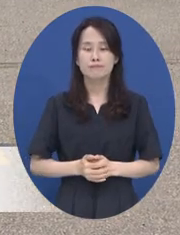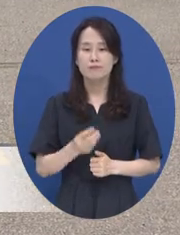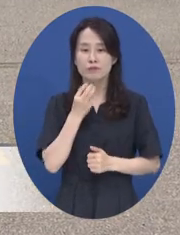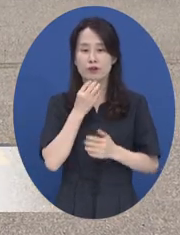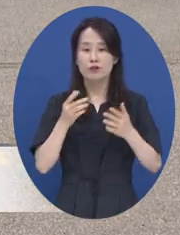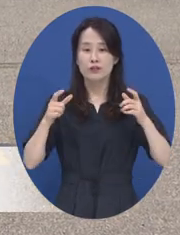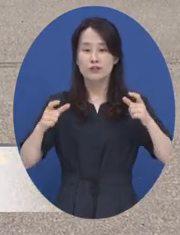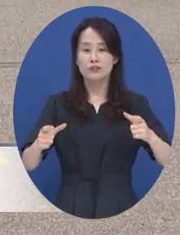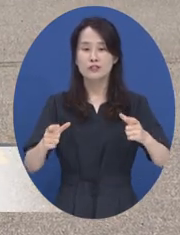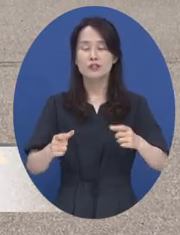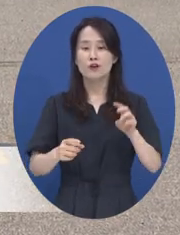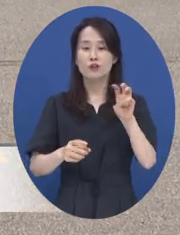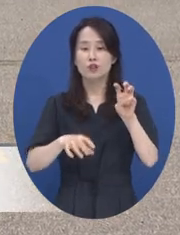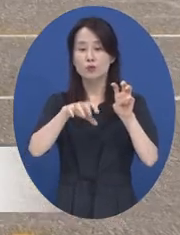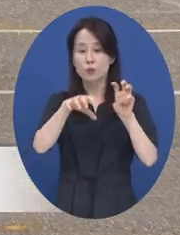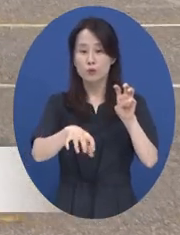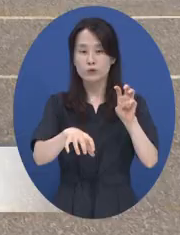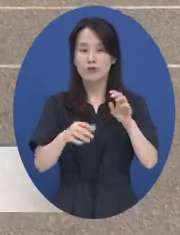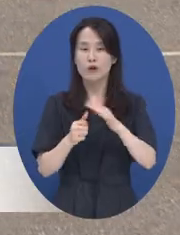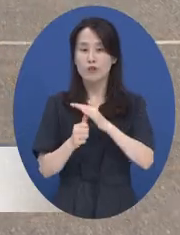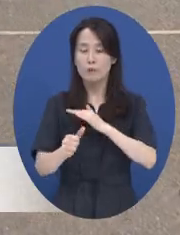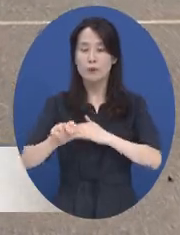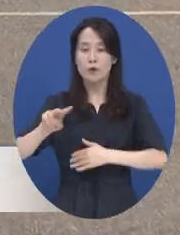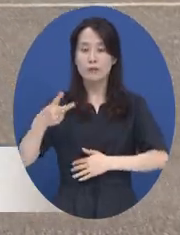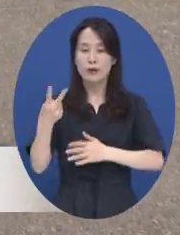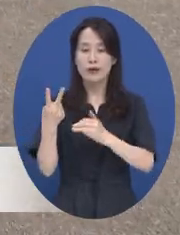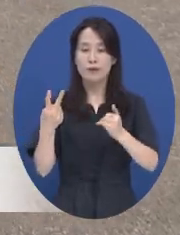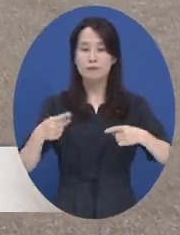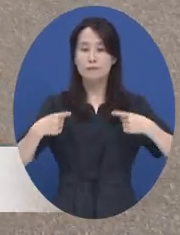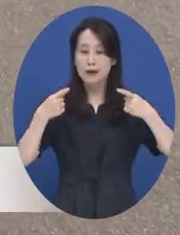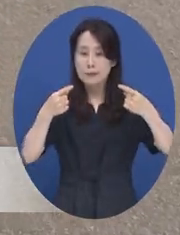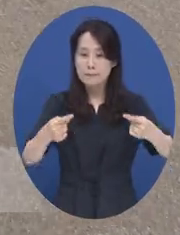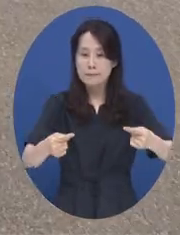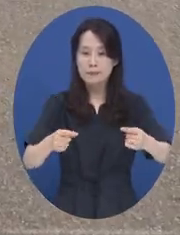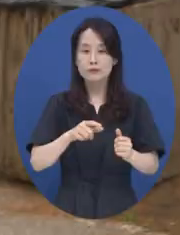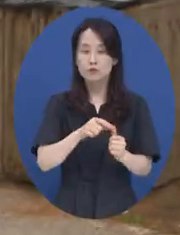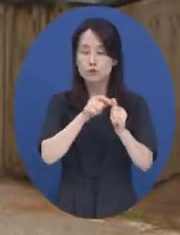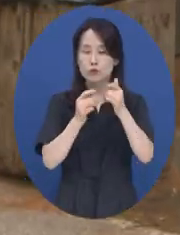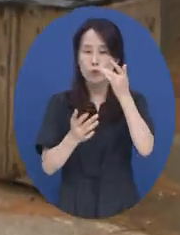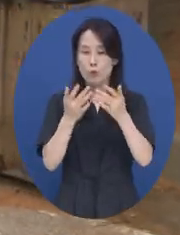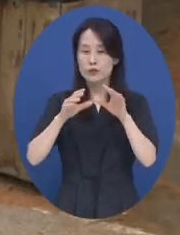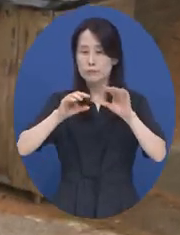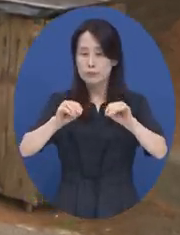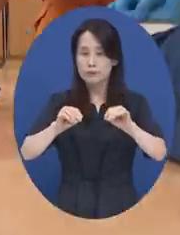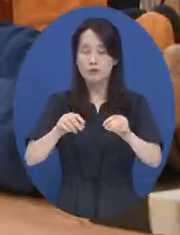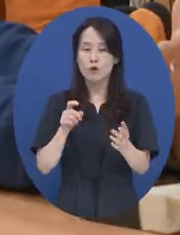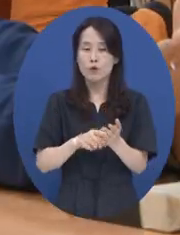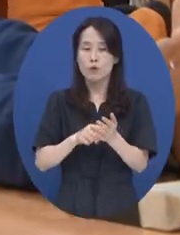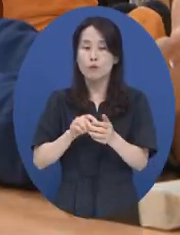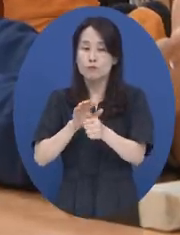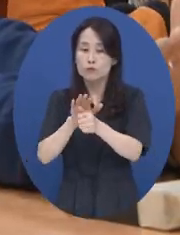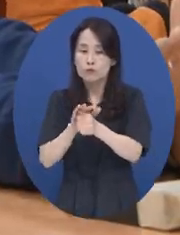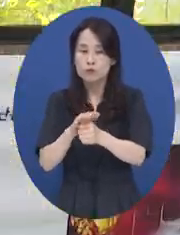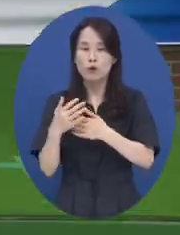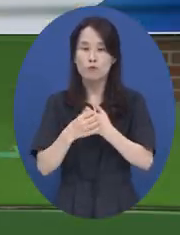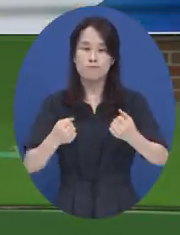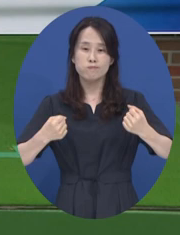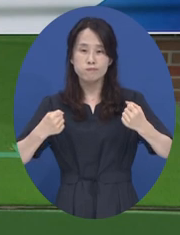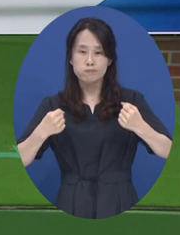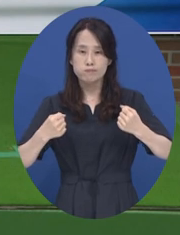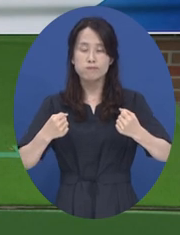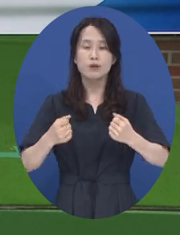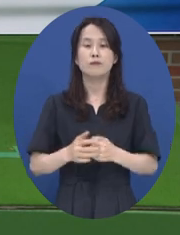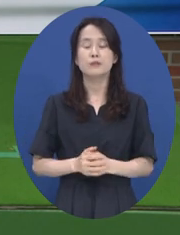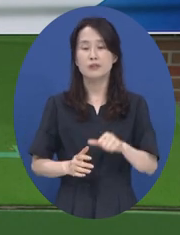이번 대회에는 경기 지역 소방서 30곳에서 대표 선수 200여 명이 참가해 구조와 화재 진압, 구급, 그리고